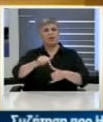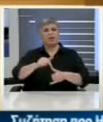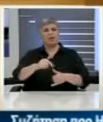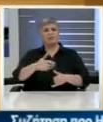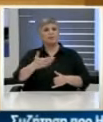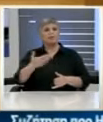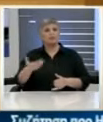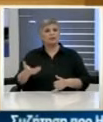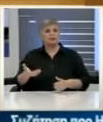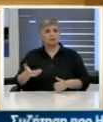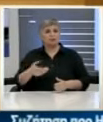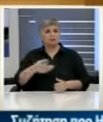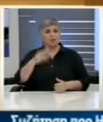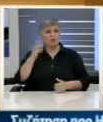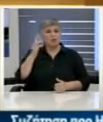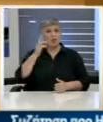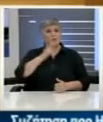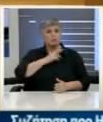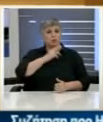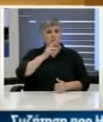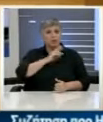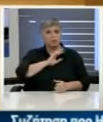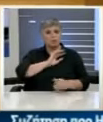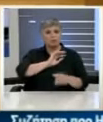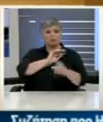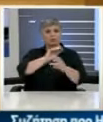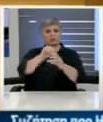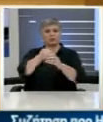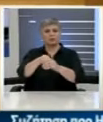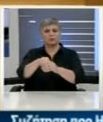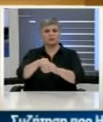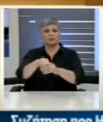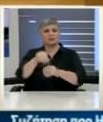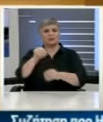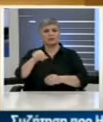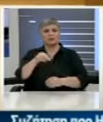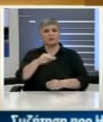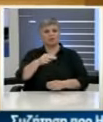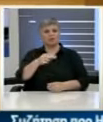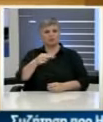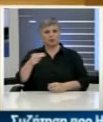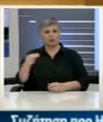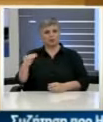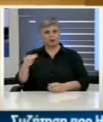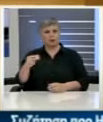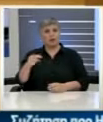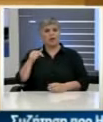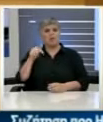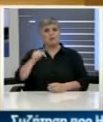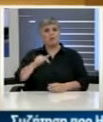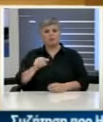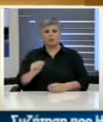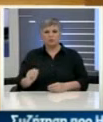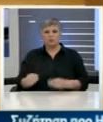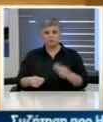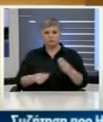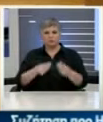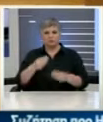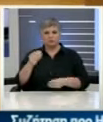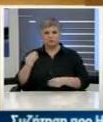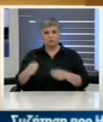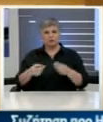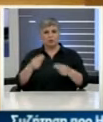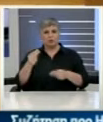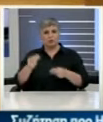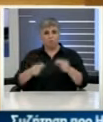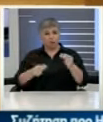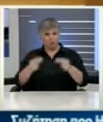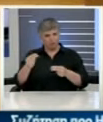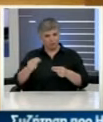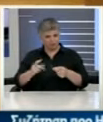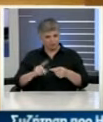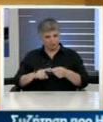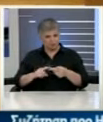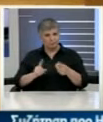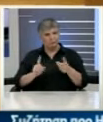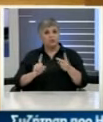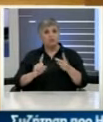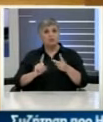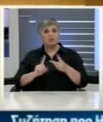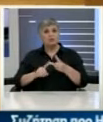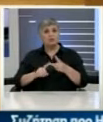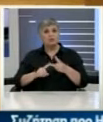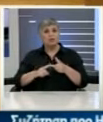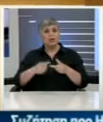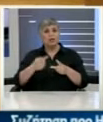επίπεδο πρωθυπουργού σε μία υπόθεση κρς προβληματική δεν το γνωρίζατε